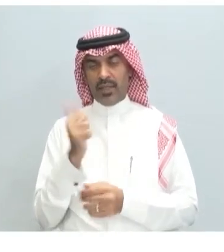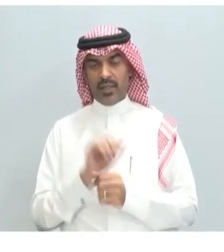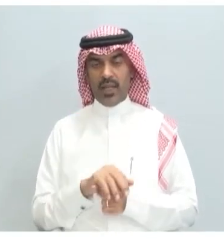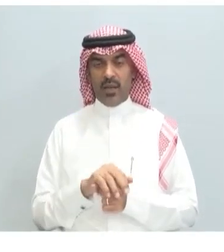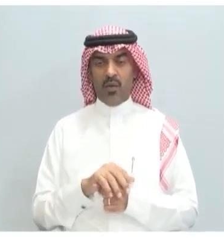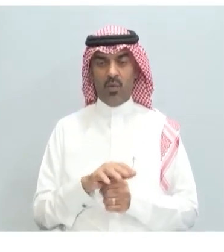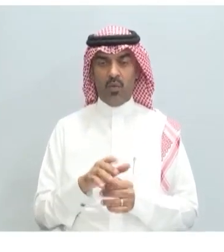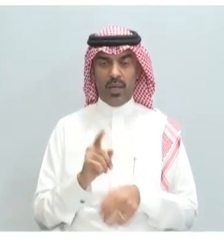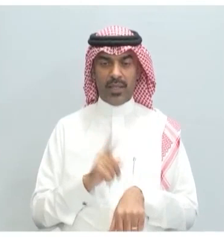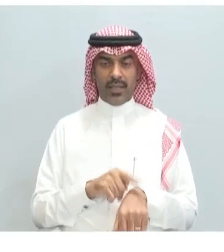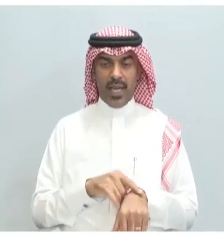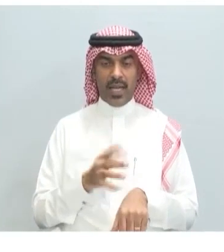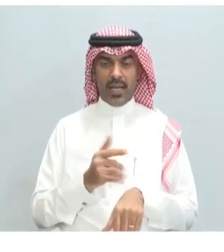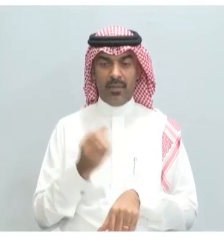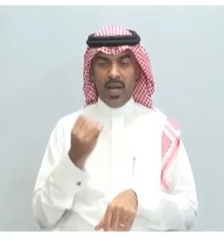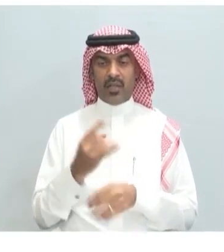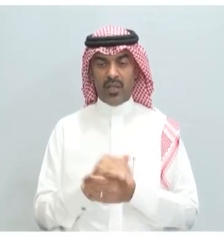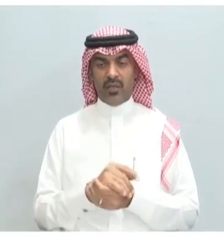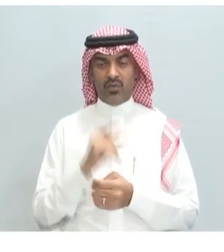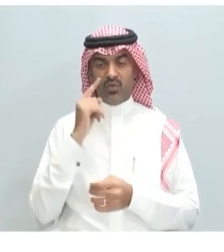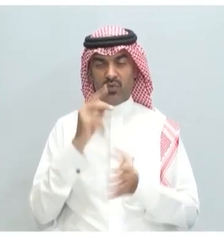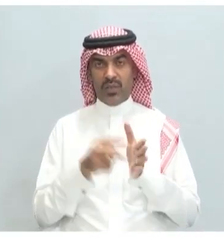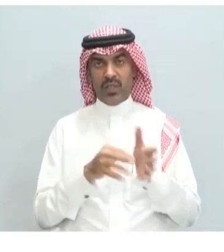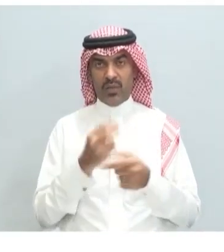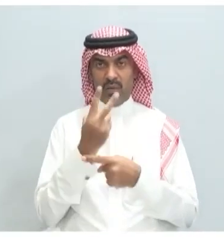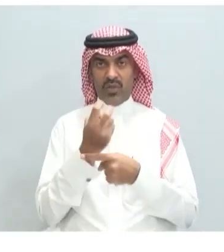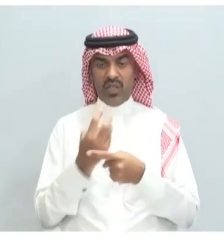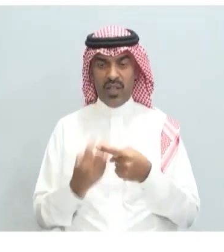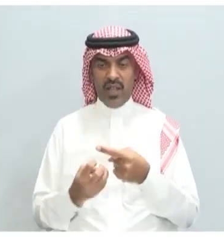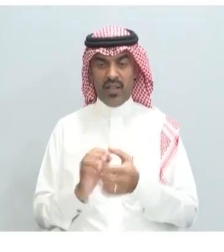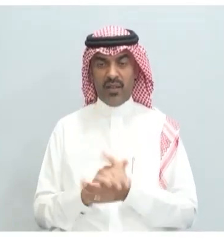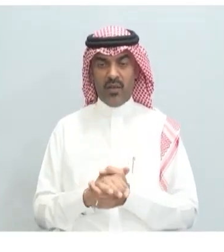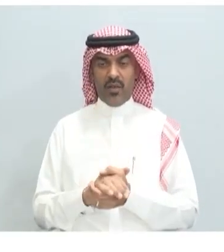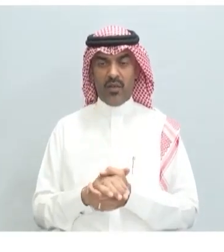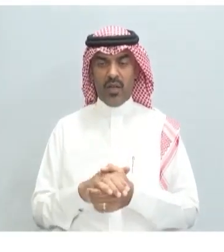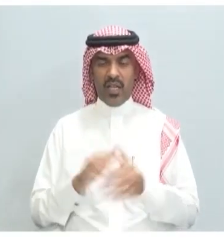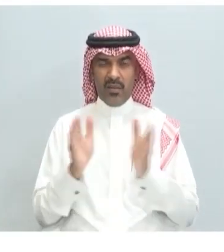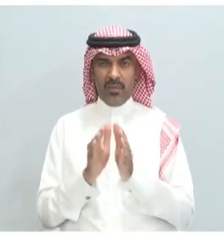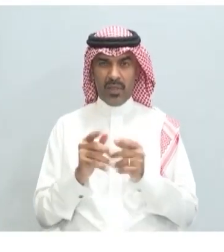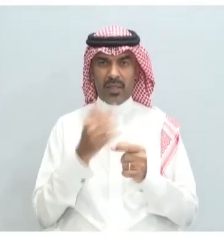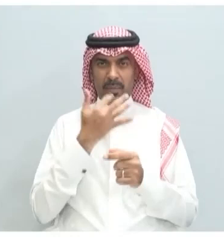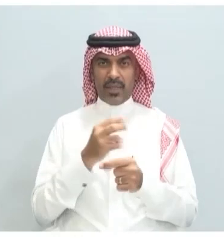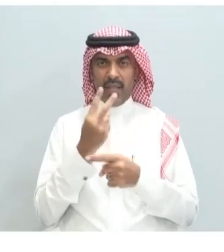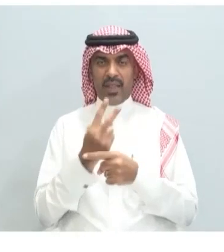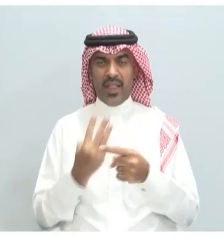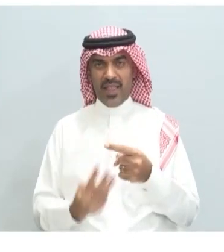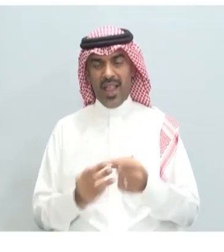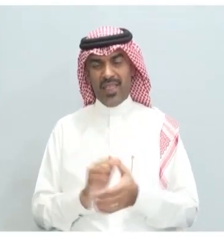30 وبالتالي حيكون الناتج 20 من اصل 30 اللي هي 2 على 3 او 66.6